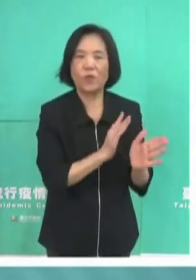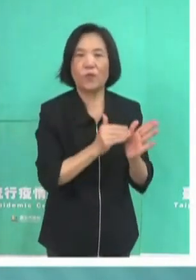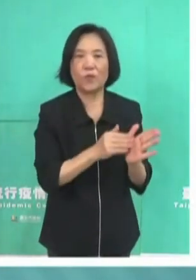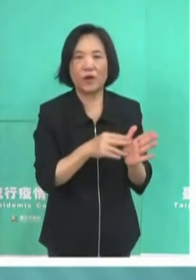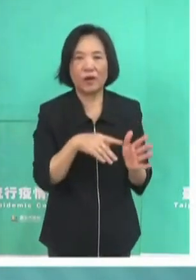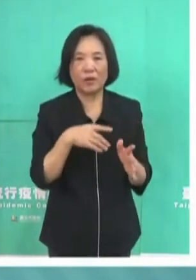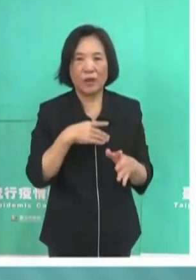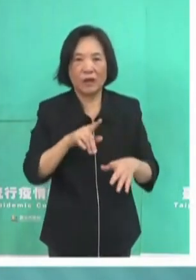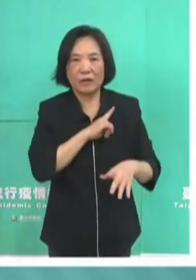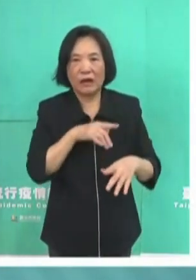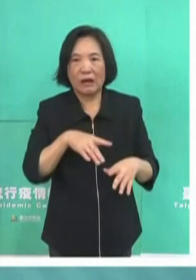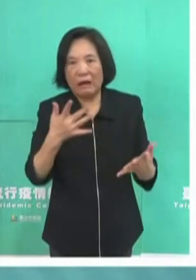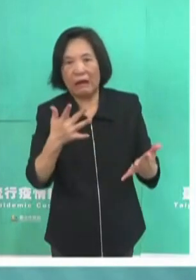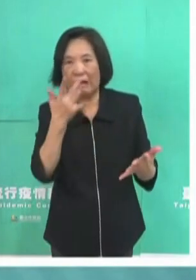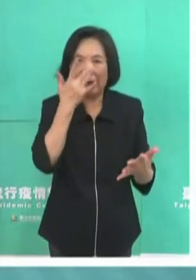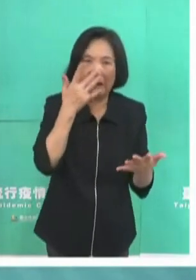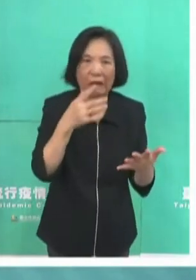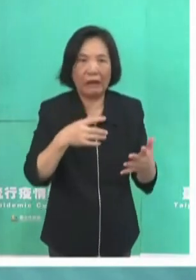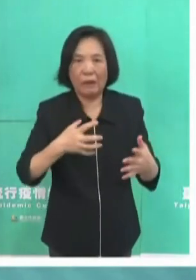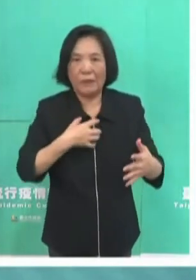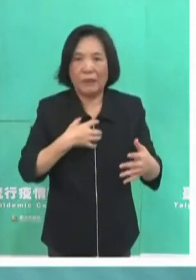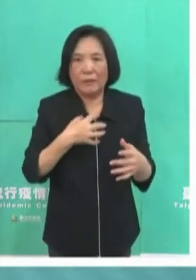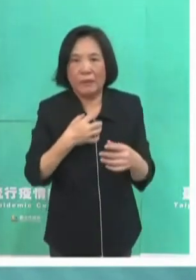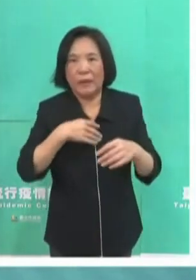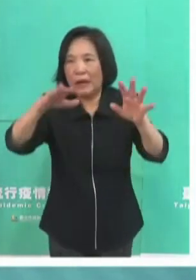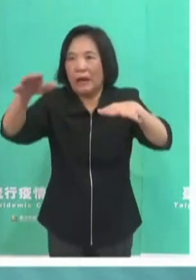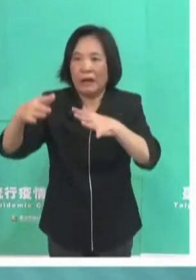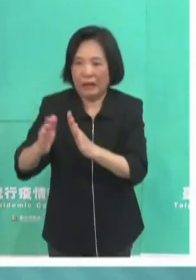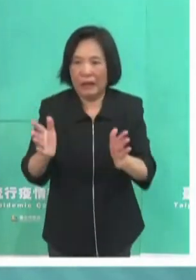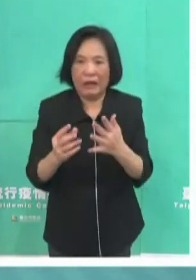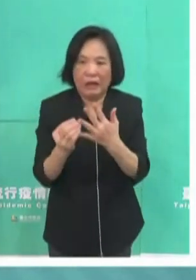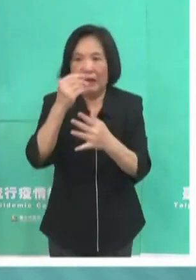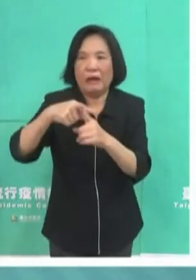再处理。那你现在动不动就把一大堆防疫旅馆先